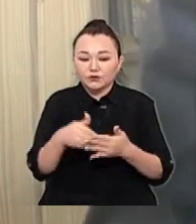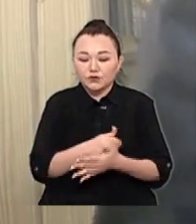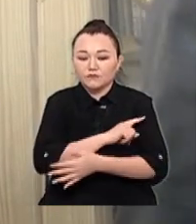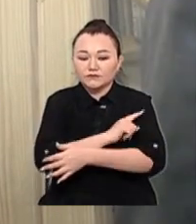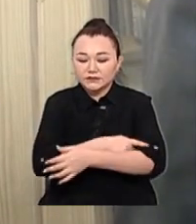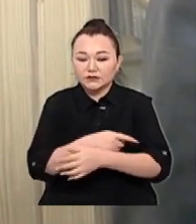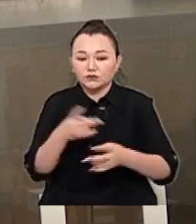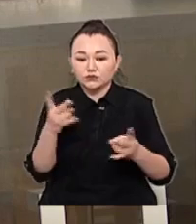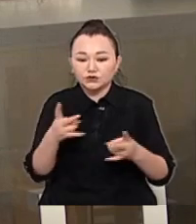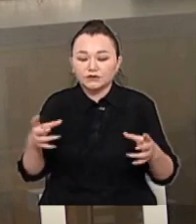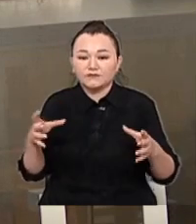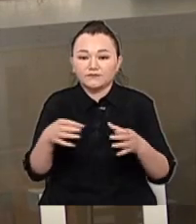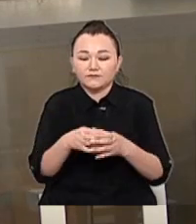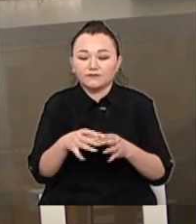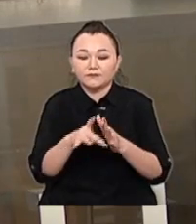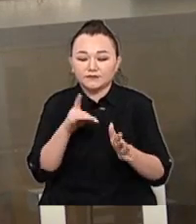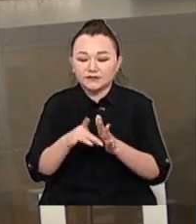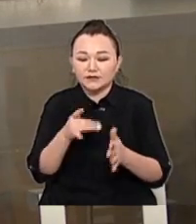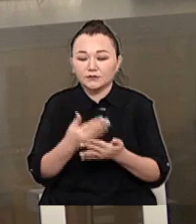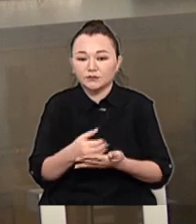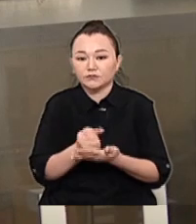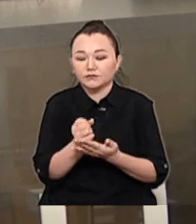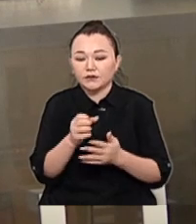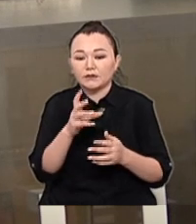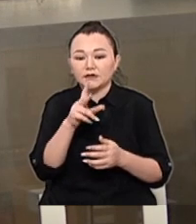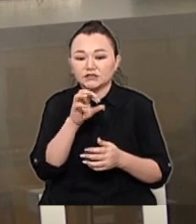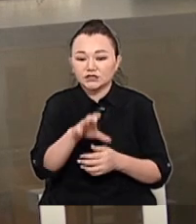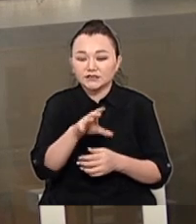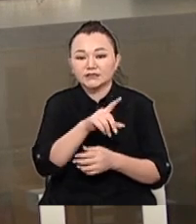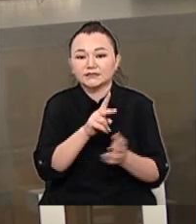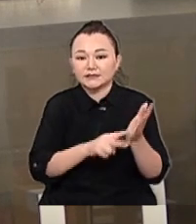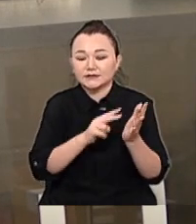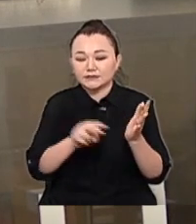күштерді топтастыруымыз керек. Белгілеп қойды ғой, мысалға мәжіліске 70%